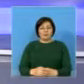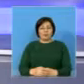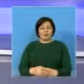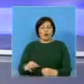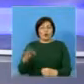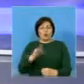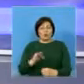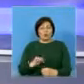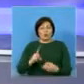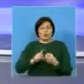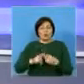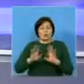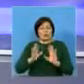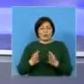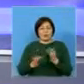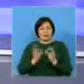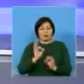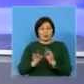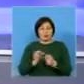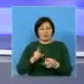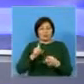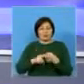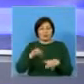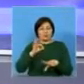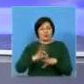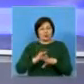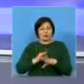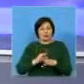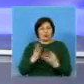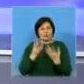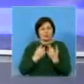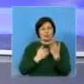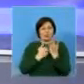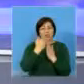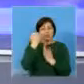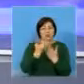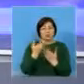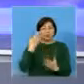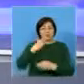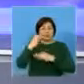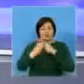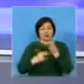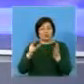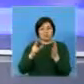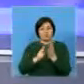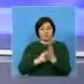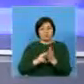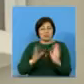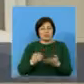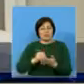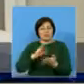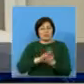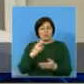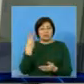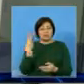Өңірде эпид-ахуал тұрақты. Әйтседе аты шулы вирус шықтырғандар саны күн санап артып отыр. Өткен тәуліктің өзінде 8 жағдай тіркелді. Оның